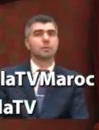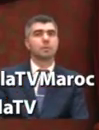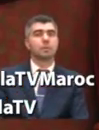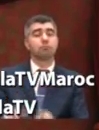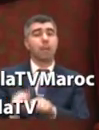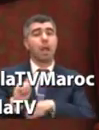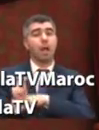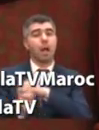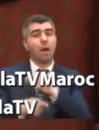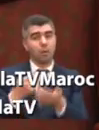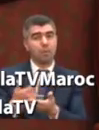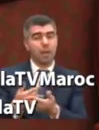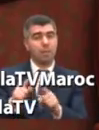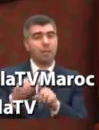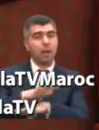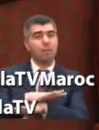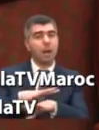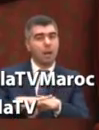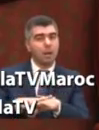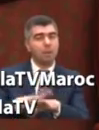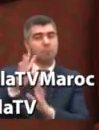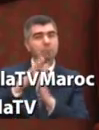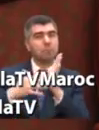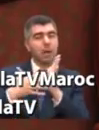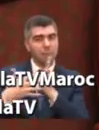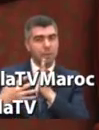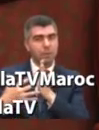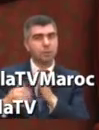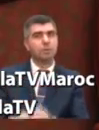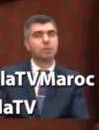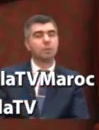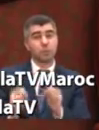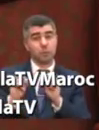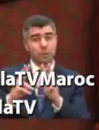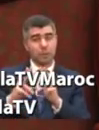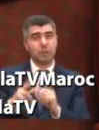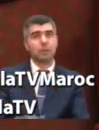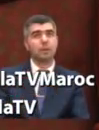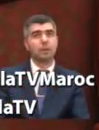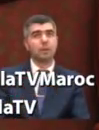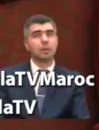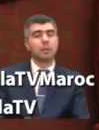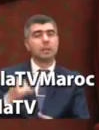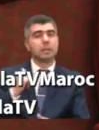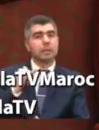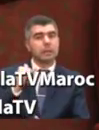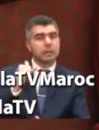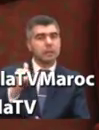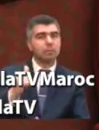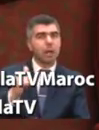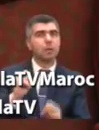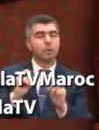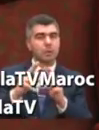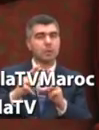بالعالم القروي لاندياش، فعلا البرنامج ديال المبادره الوطنيه للتنميه البشريه غيستمر في مرحلته